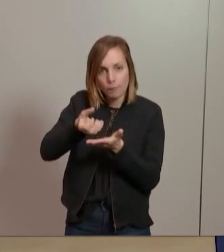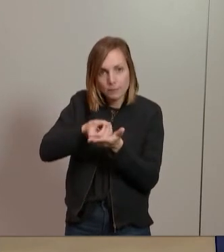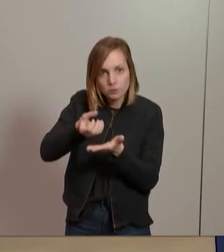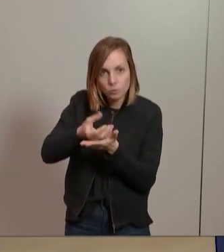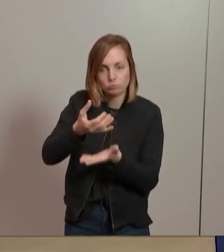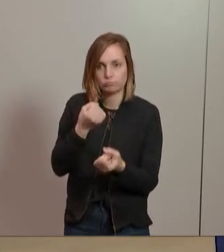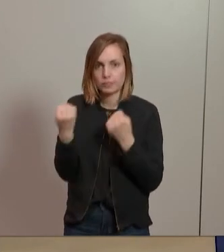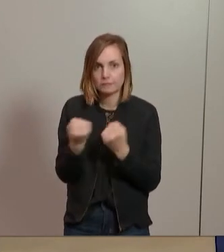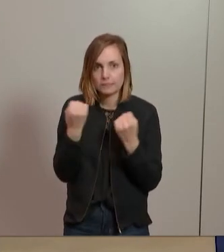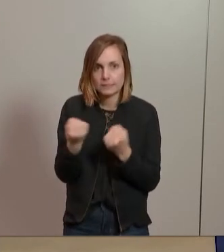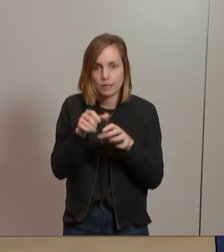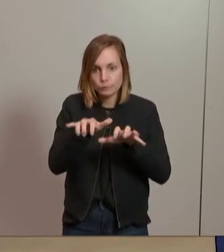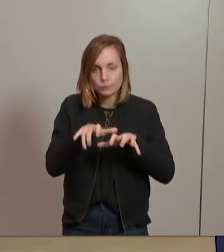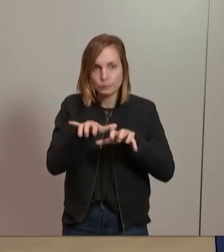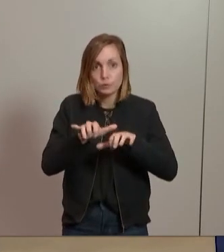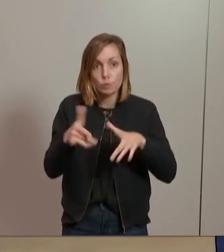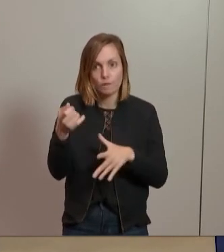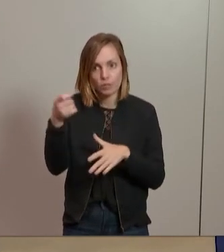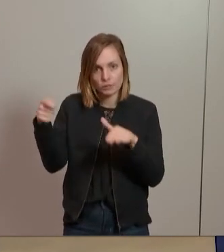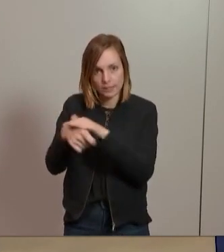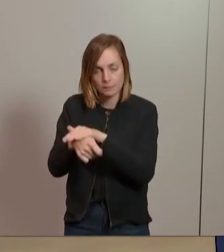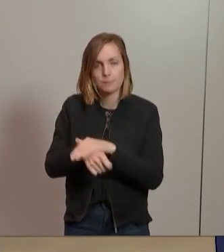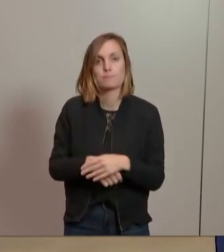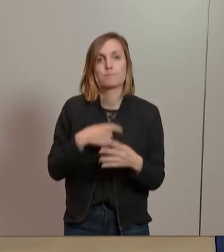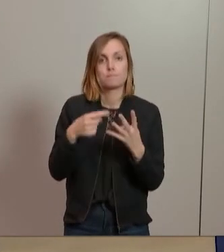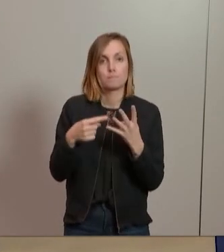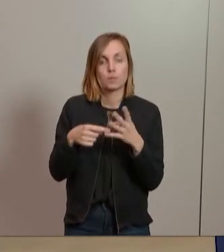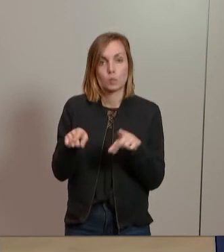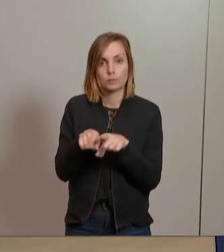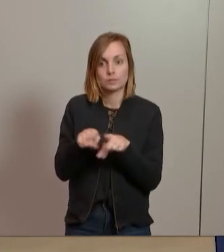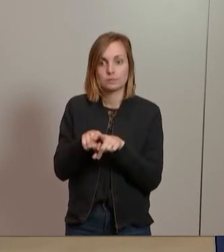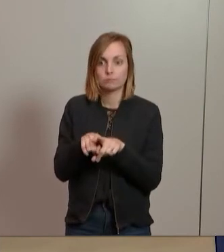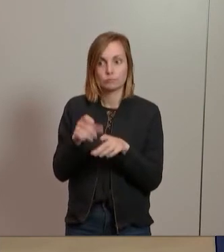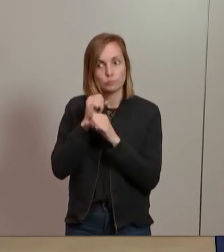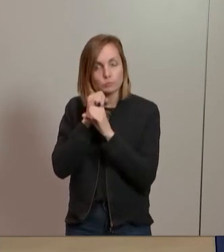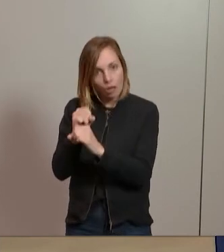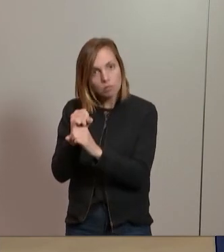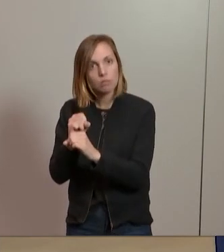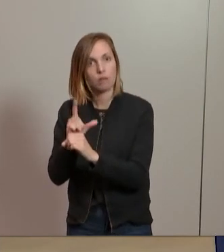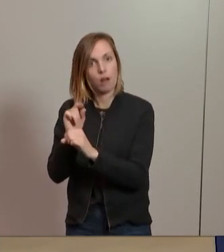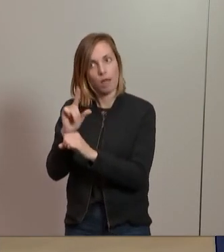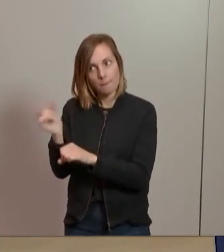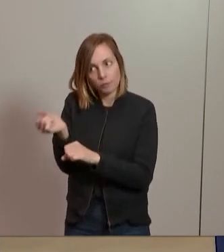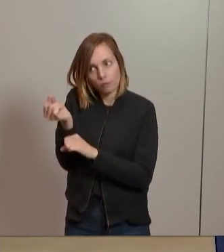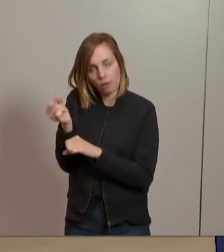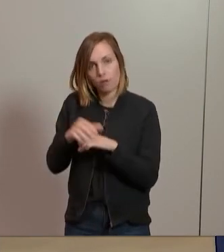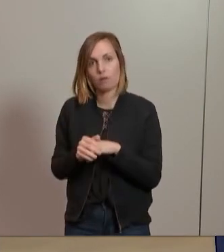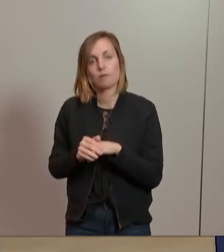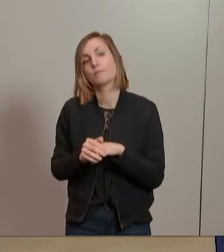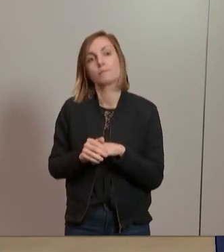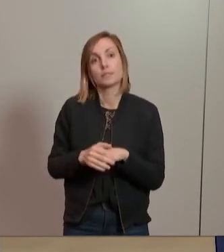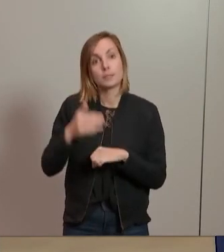d'activité et données financières, les obligations à respecter par le partenaire, le non-respect